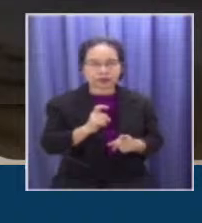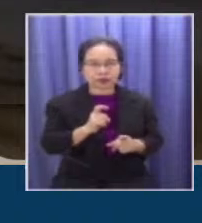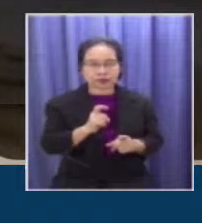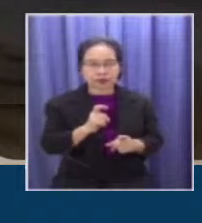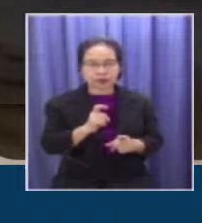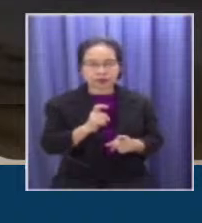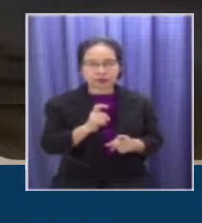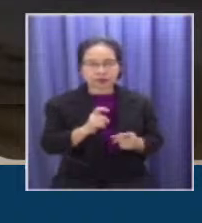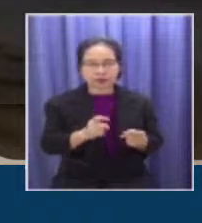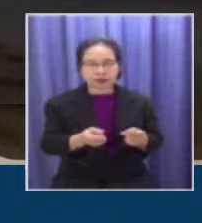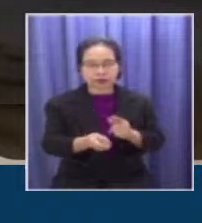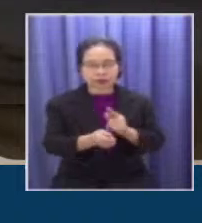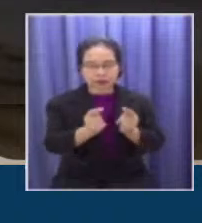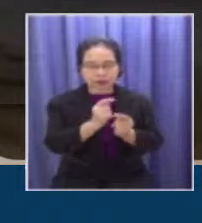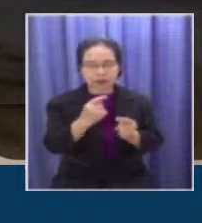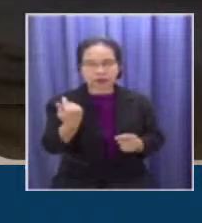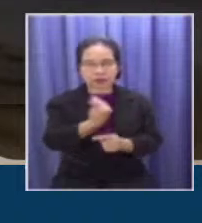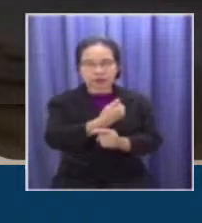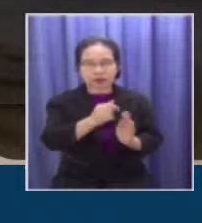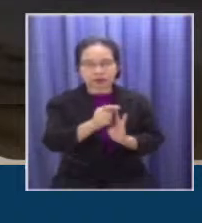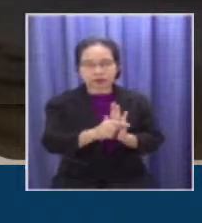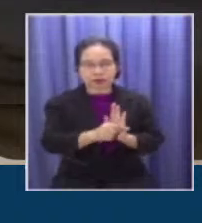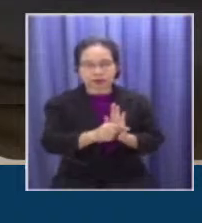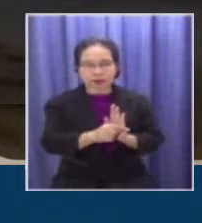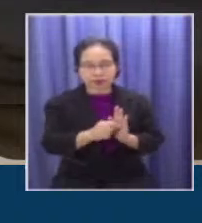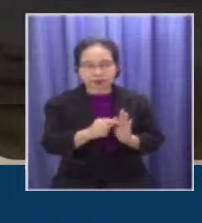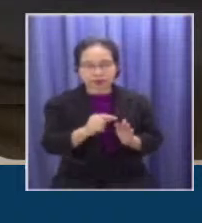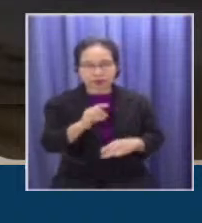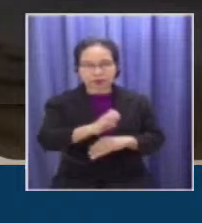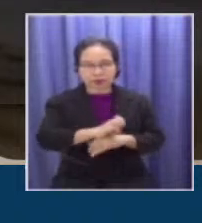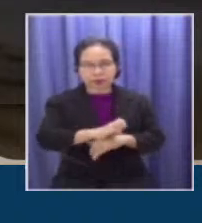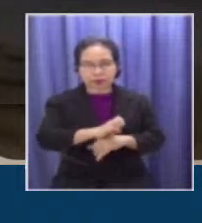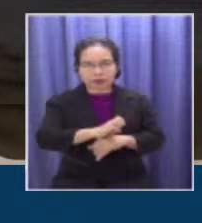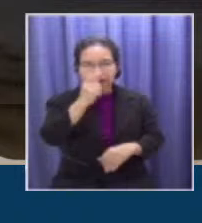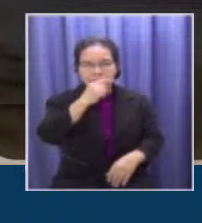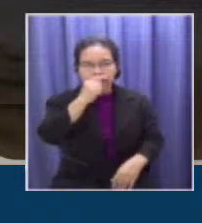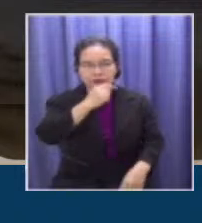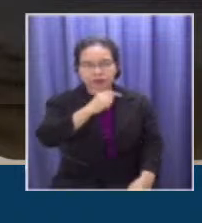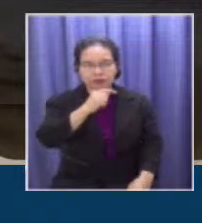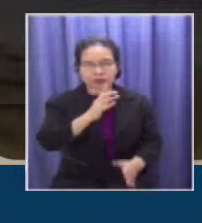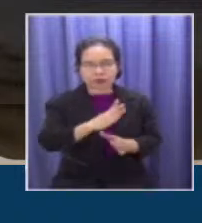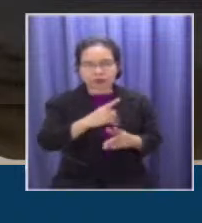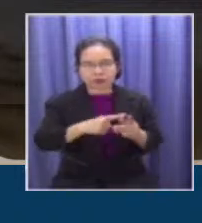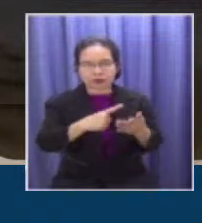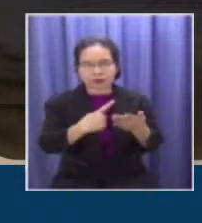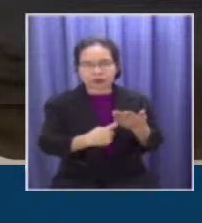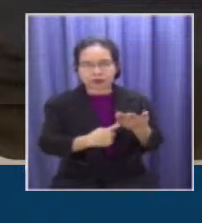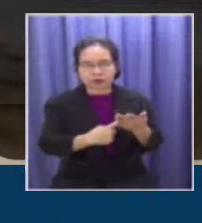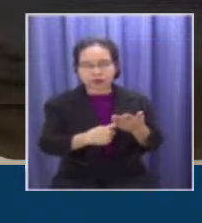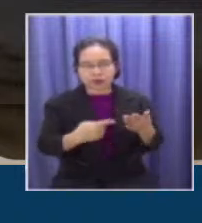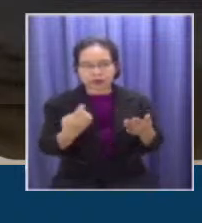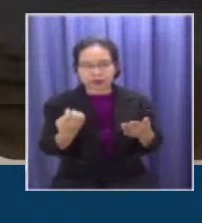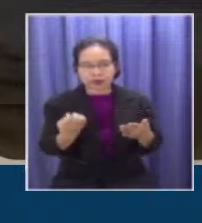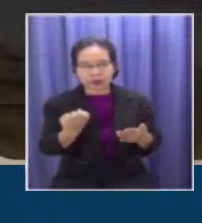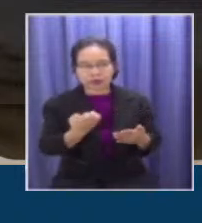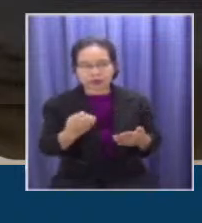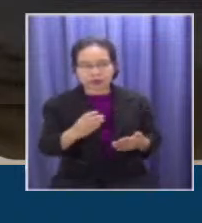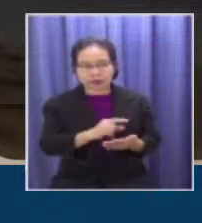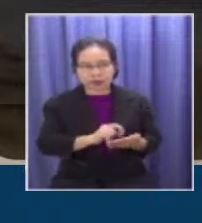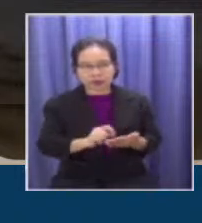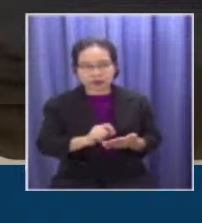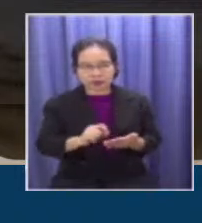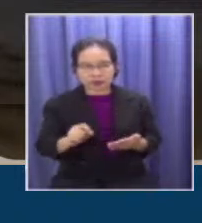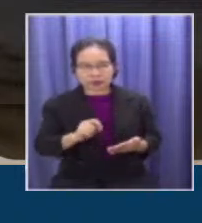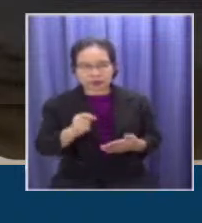English, German, Tagalog, kasa ne deɛ keka ho nyinaa. Asɛm a sɛ ɔsoro hɔnom